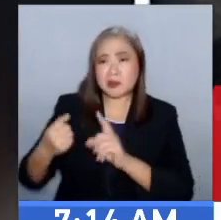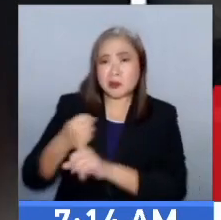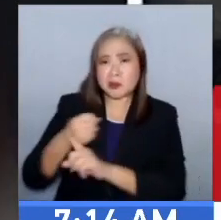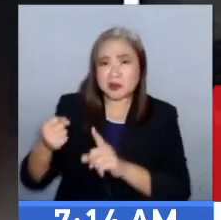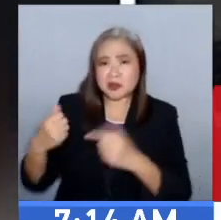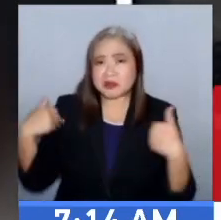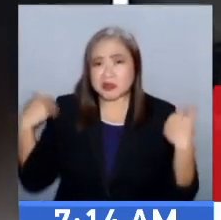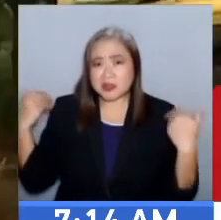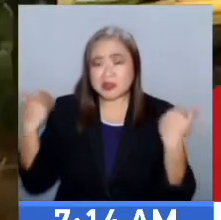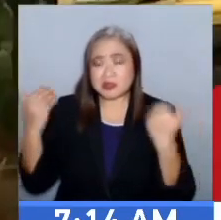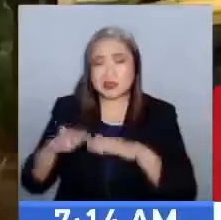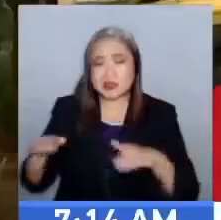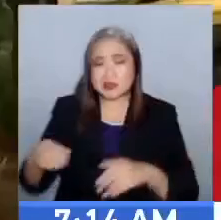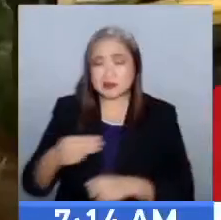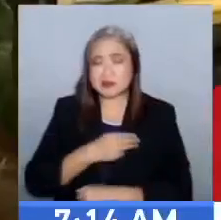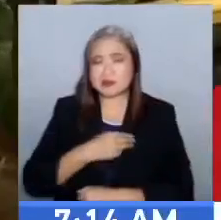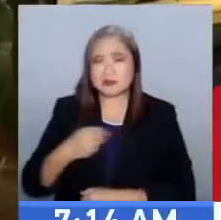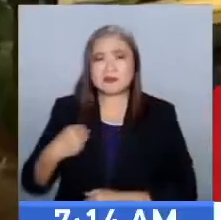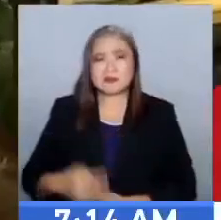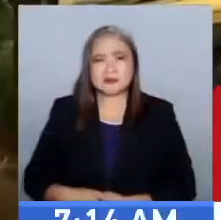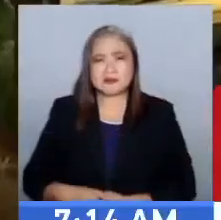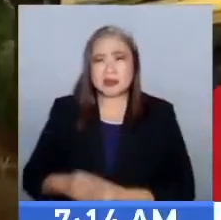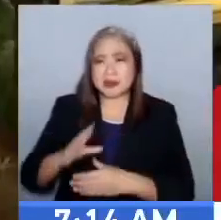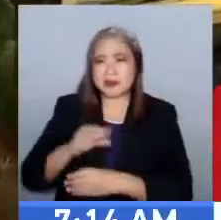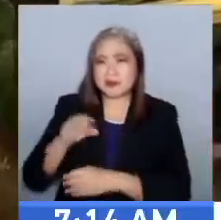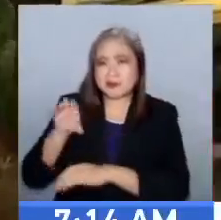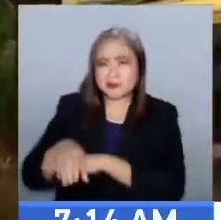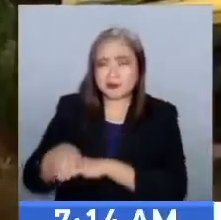nilang miyembro at sa pilitang pagpapakasal.